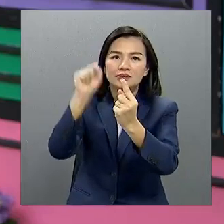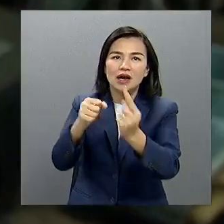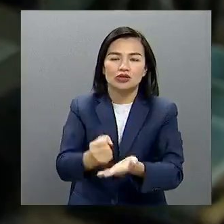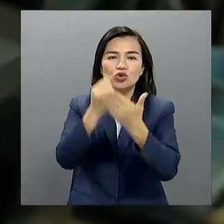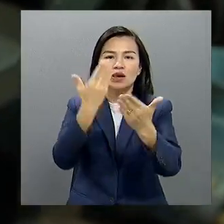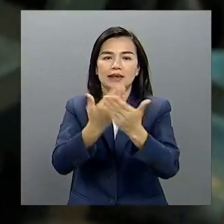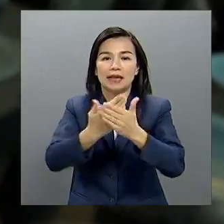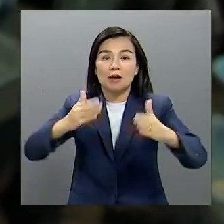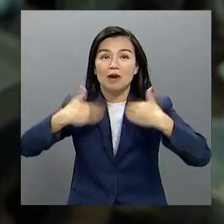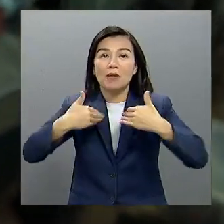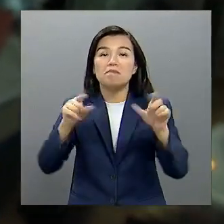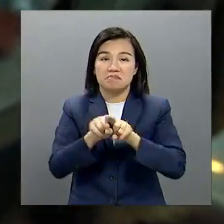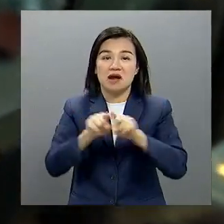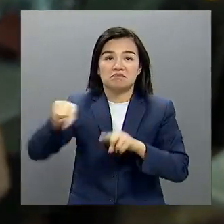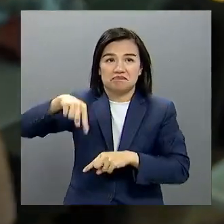เรานะ